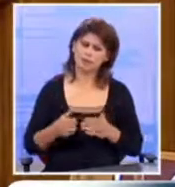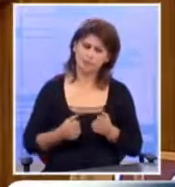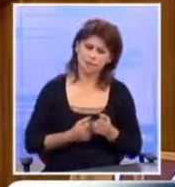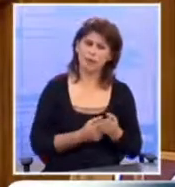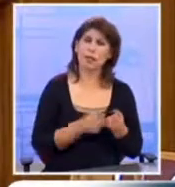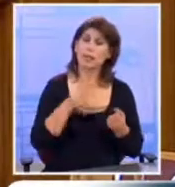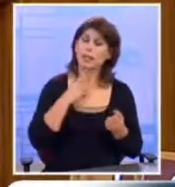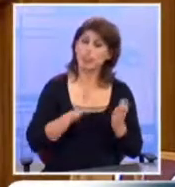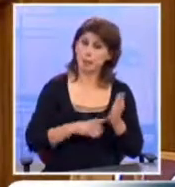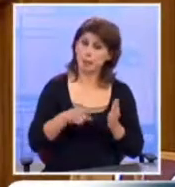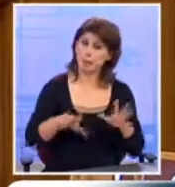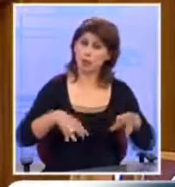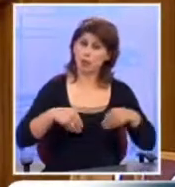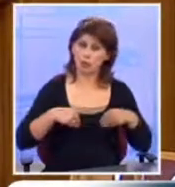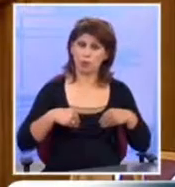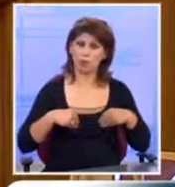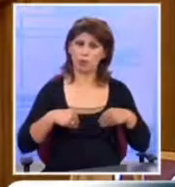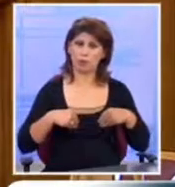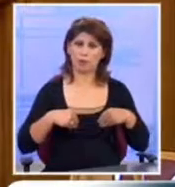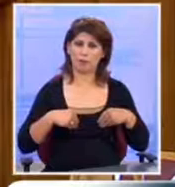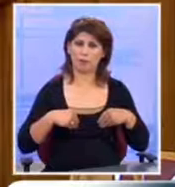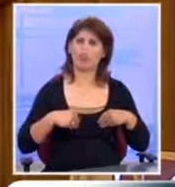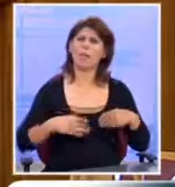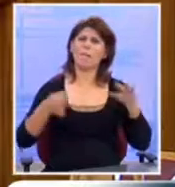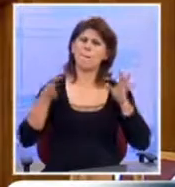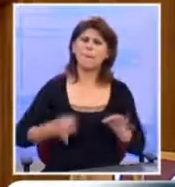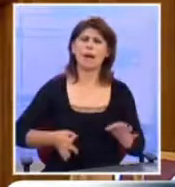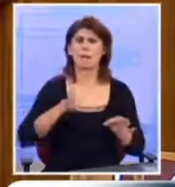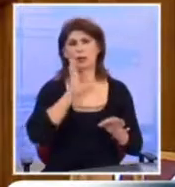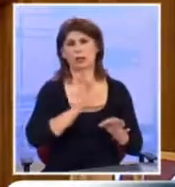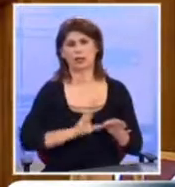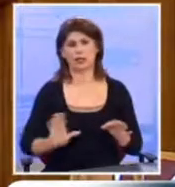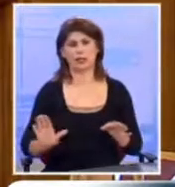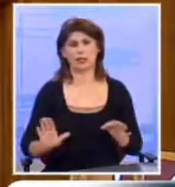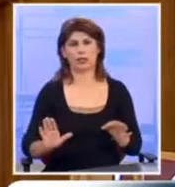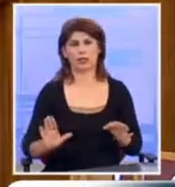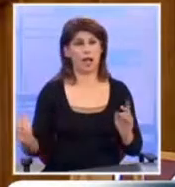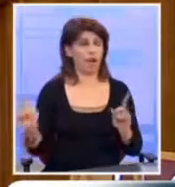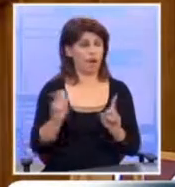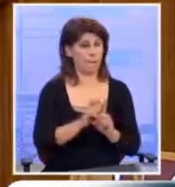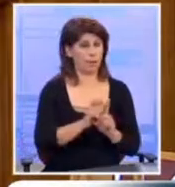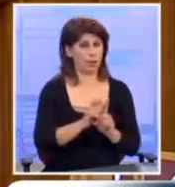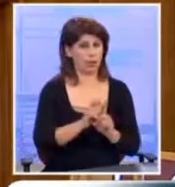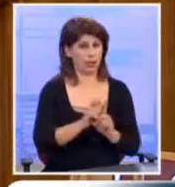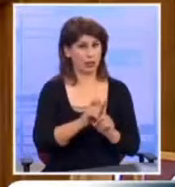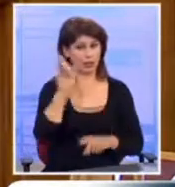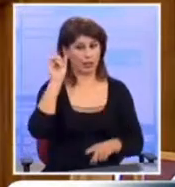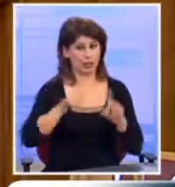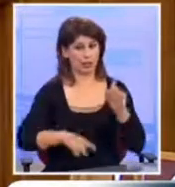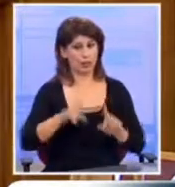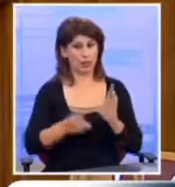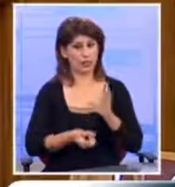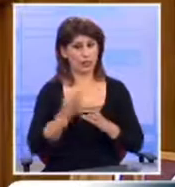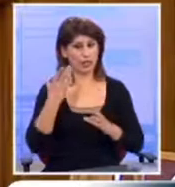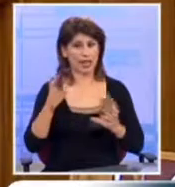και πρέπει αυτό να το αποδεχθούμε με απόλυτη ειλικρίνεια. Αποκλείουμε σκοπίμως κάποιους από τη νέα